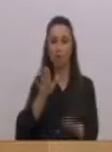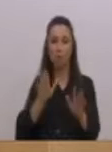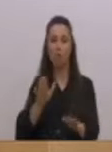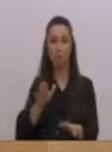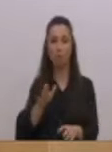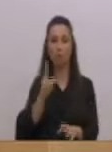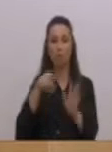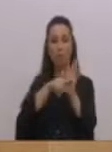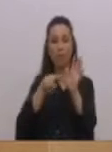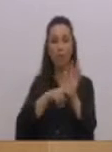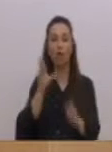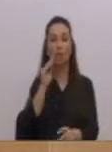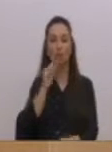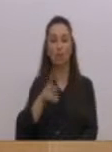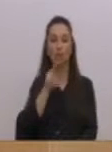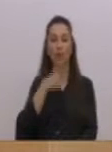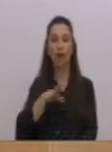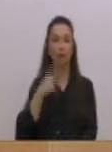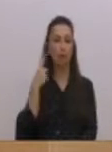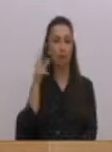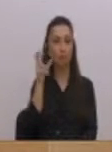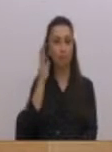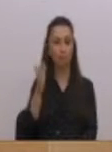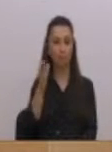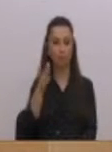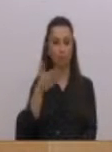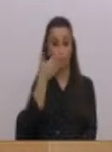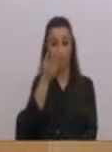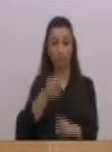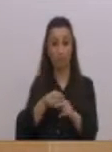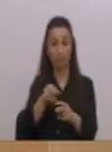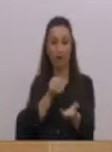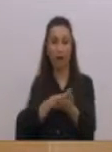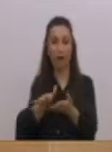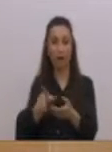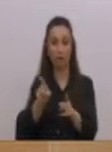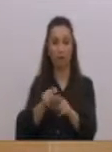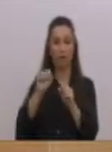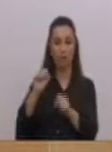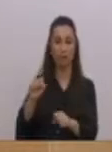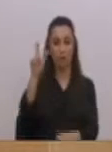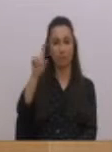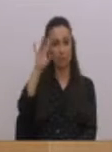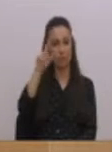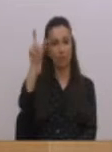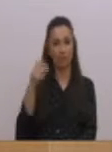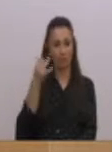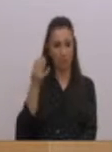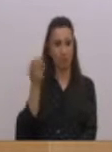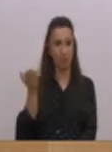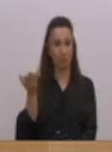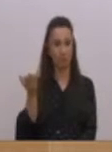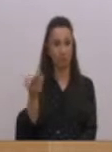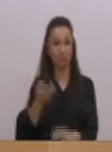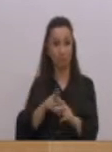მოვისის კომენტარებში რო წერდა რომ როდის გაახმოვანებთო, მაგ ხალხის ხარჯზე იცავთ Brad Pitt-ის და Columbia Pictures-ის ინტერესებს.